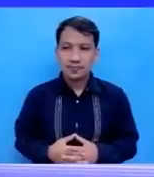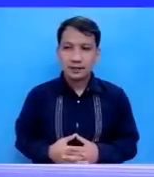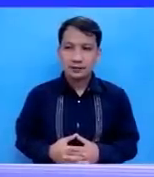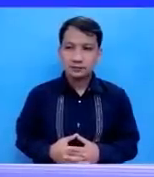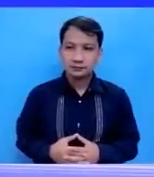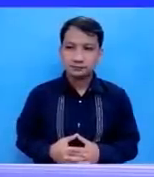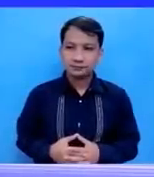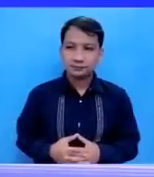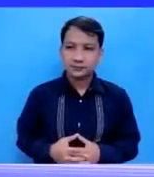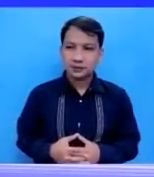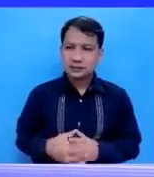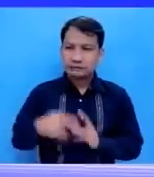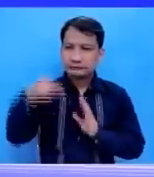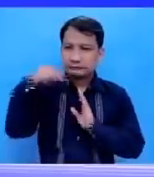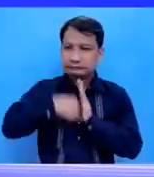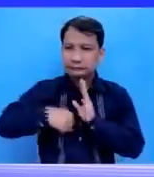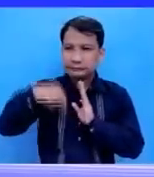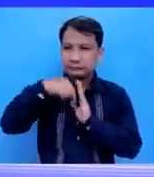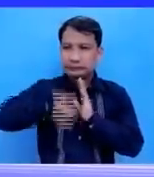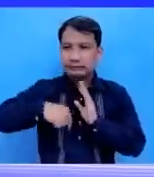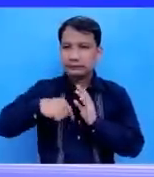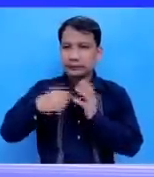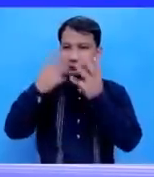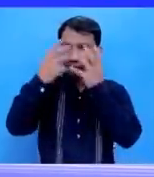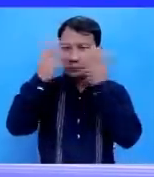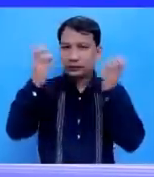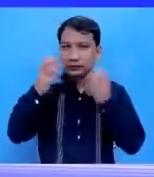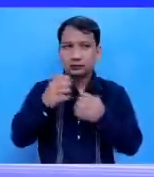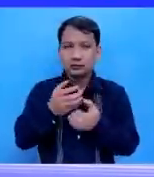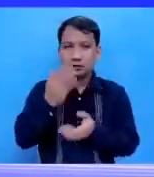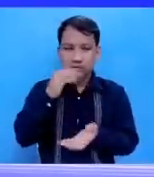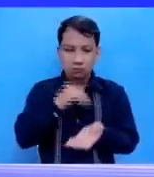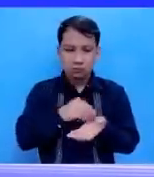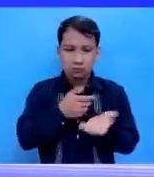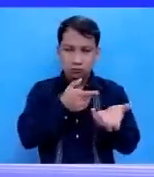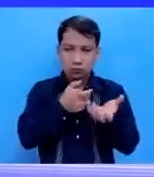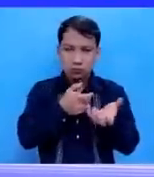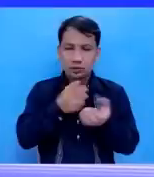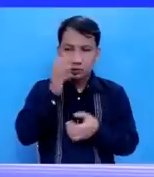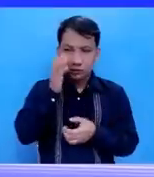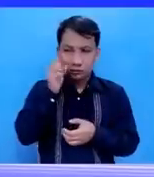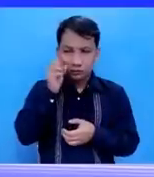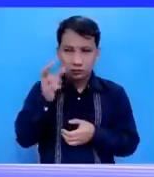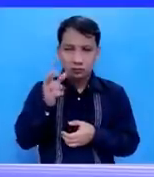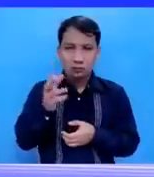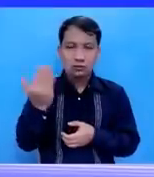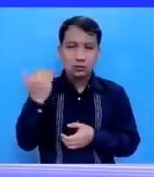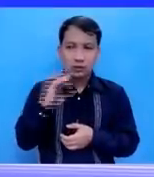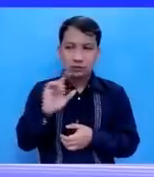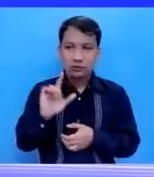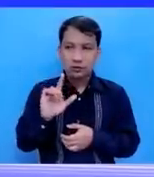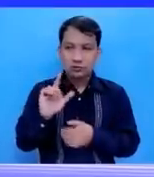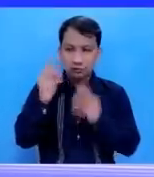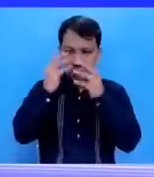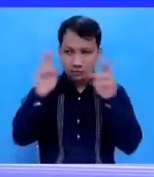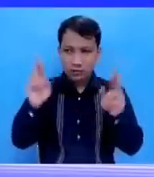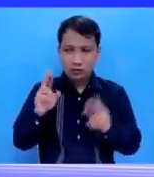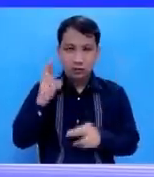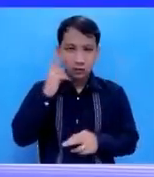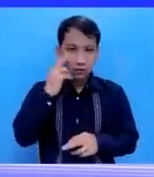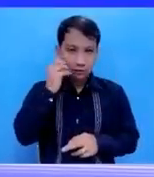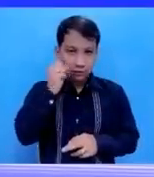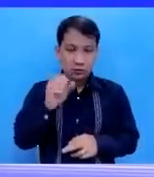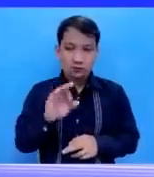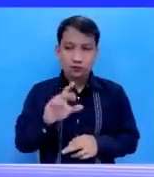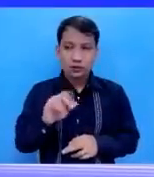Malalim na galit ang ugat ng pamamaril ng doktor na si Chow Tiao Yumol kay dating Lamitan Mayor Rosita